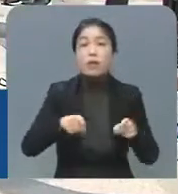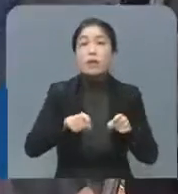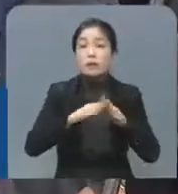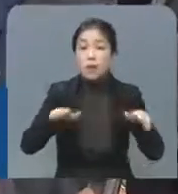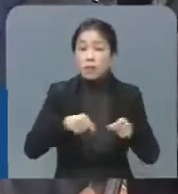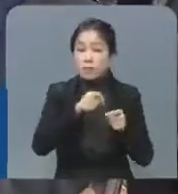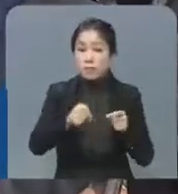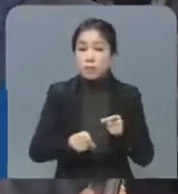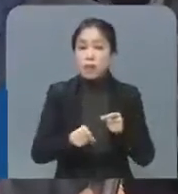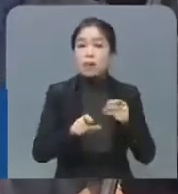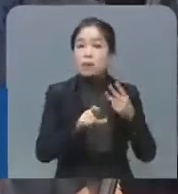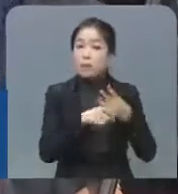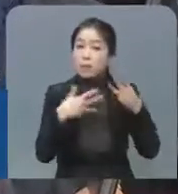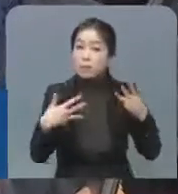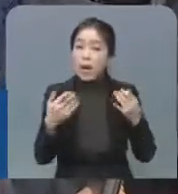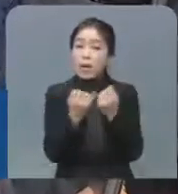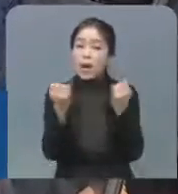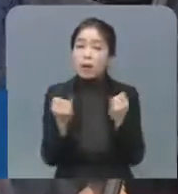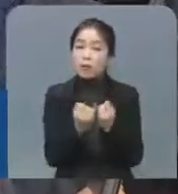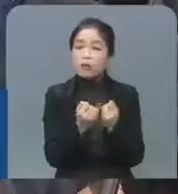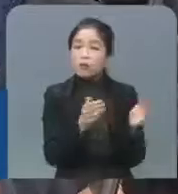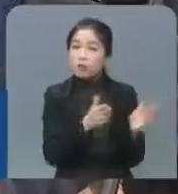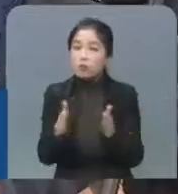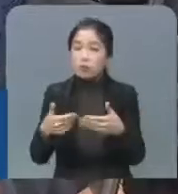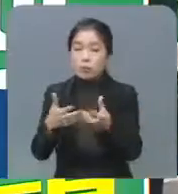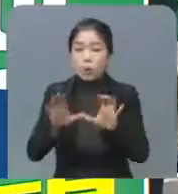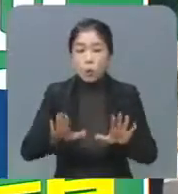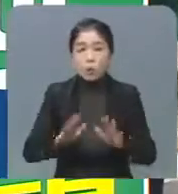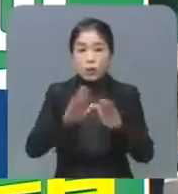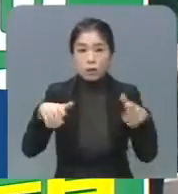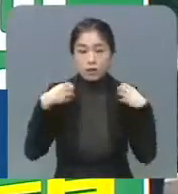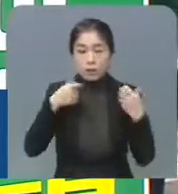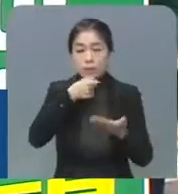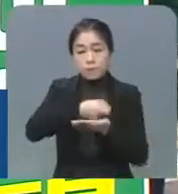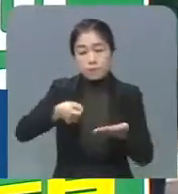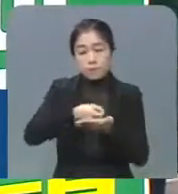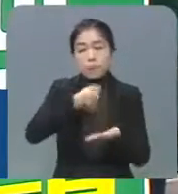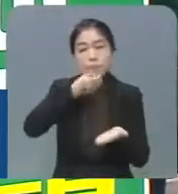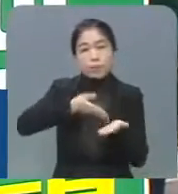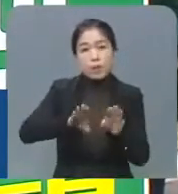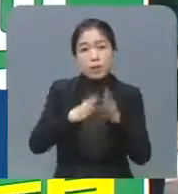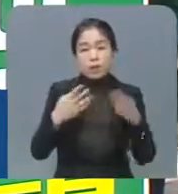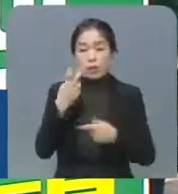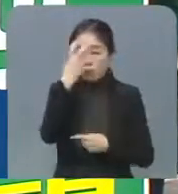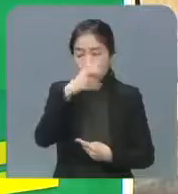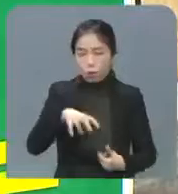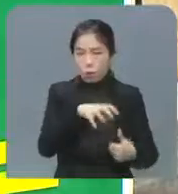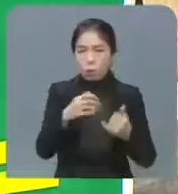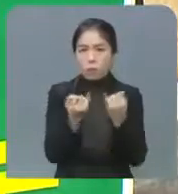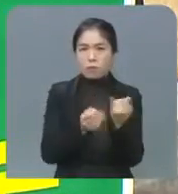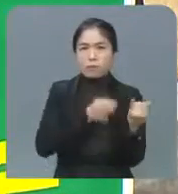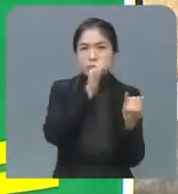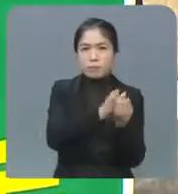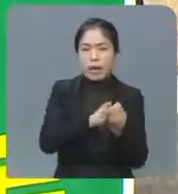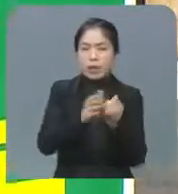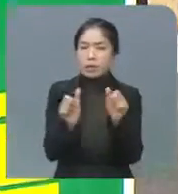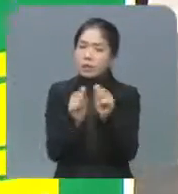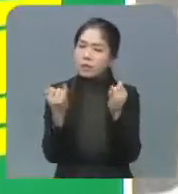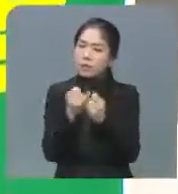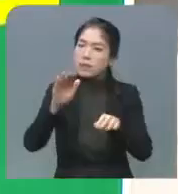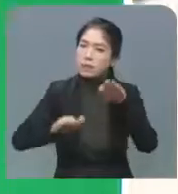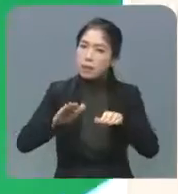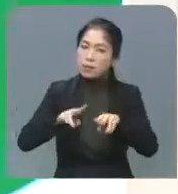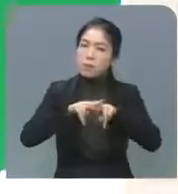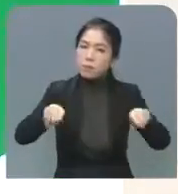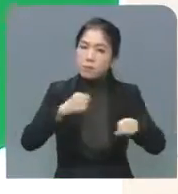3 8 여성 대회 준비 모임 은 오늘 전남도청 앞에서 기자회견을 열고 돌봄 노동 여성 정가 와 성 차별 철폐 여성